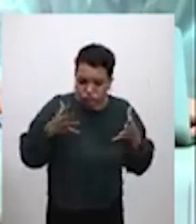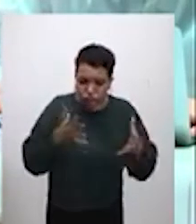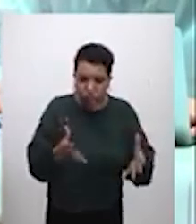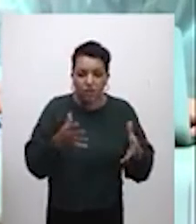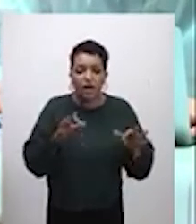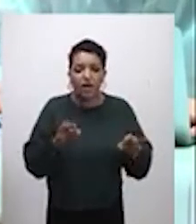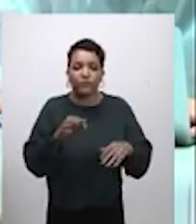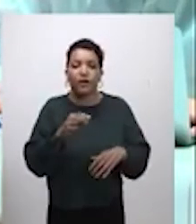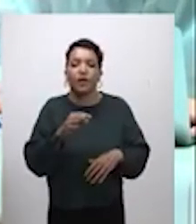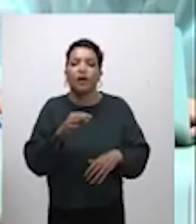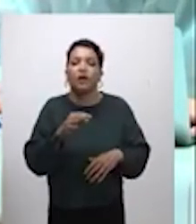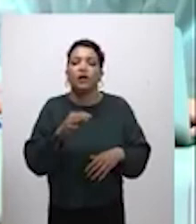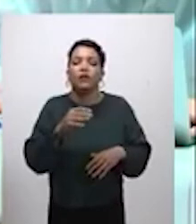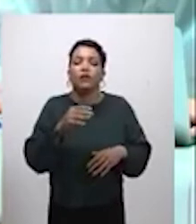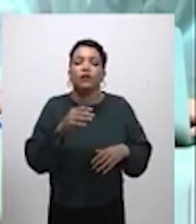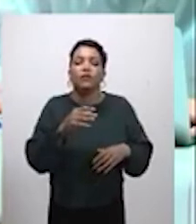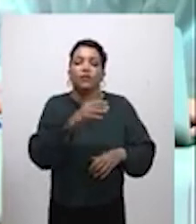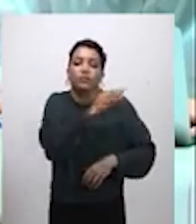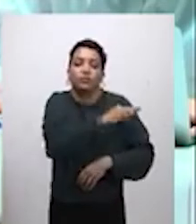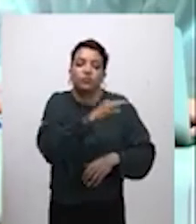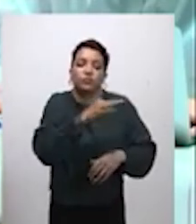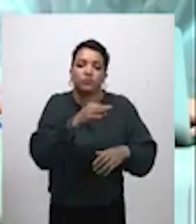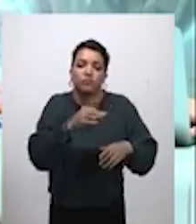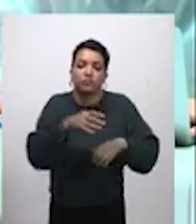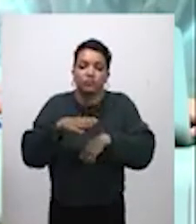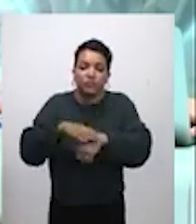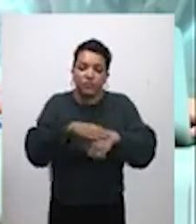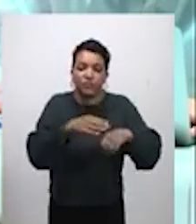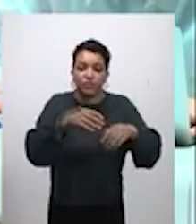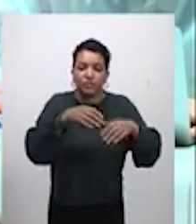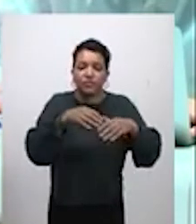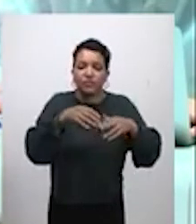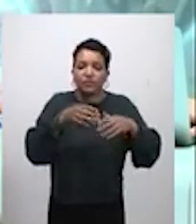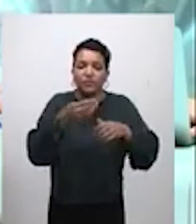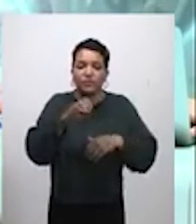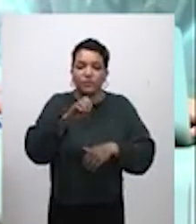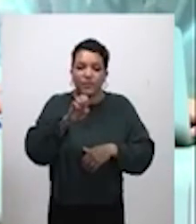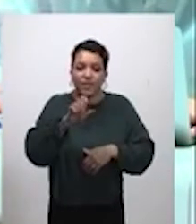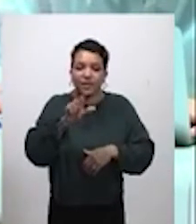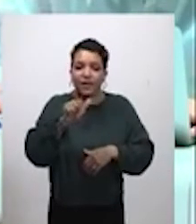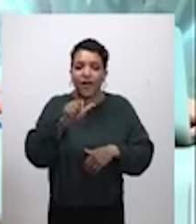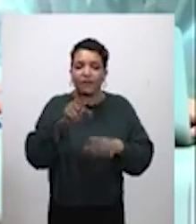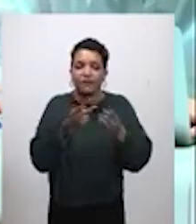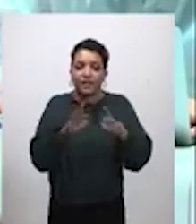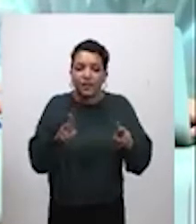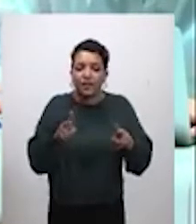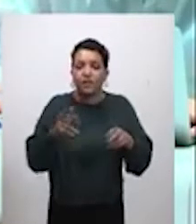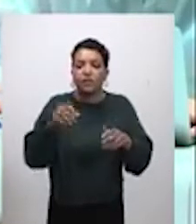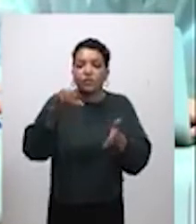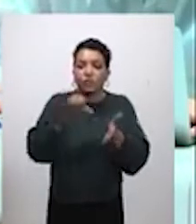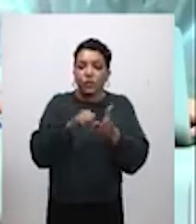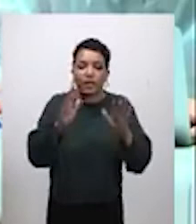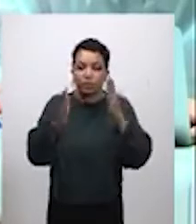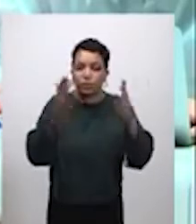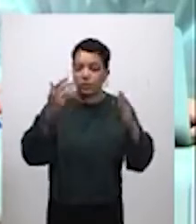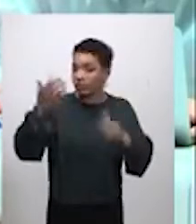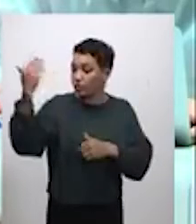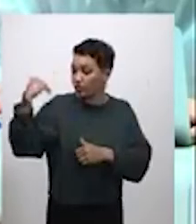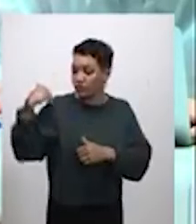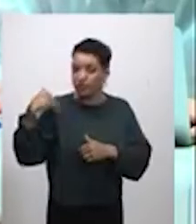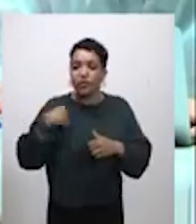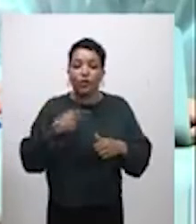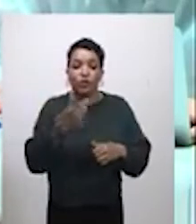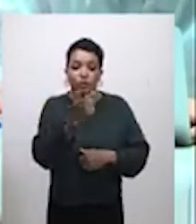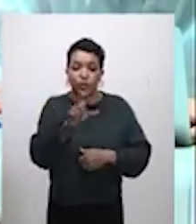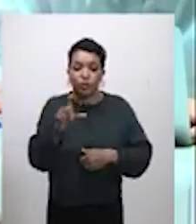œuvre du méga-centre depuis le mois d'avril au Parc des Expositions que nous avions proposé bien des mois auparavant. Il va dépasser 200 000